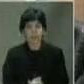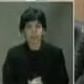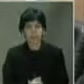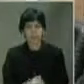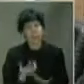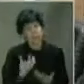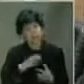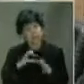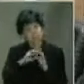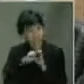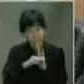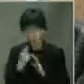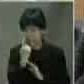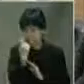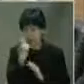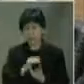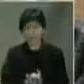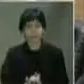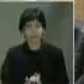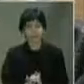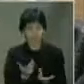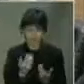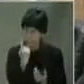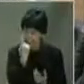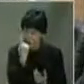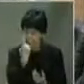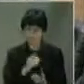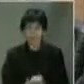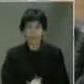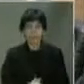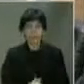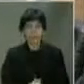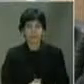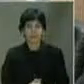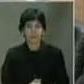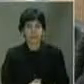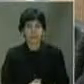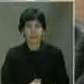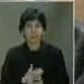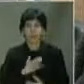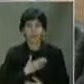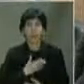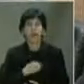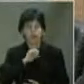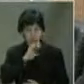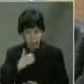ว่าจะเอาอีกสักเรื่องเดียวฮะอีกสักเรื่องเดียวท่านประธานครับผมไม่พูดน